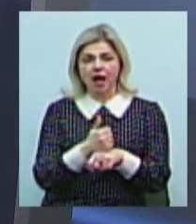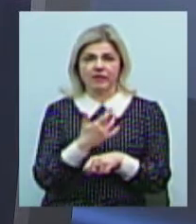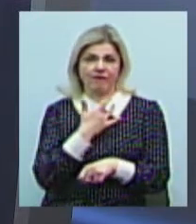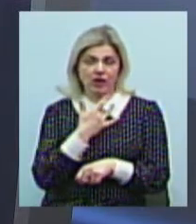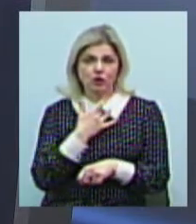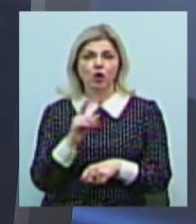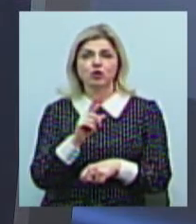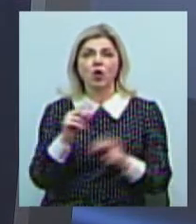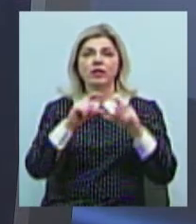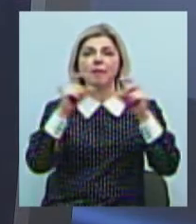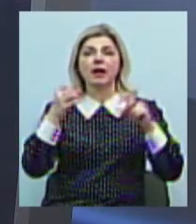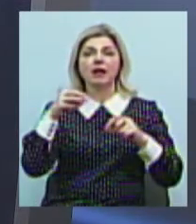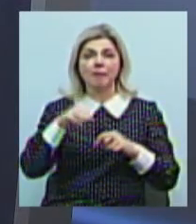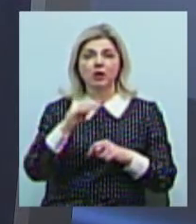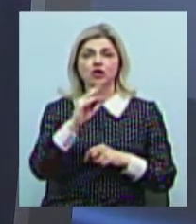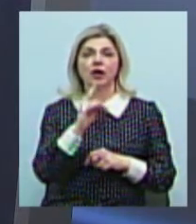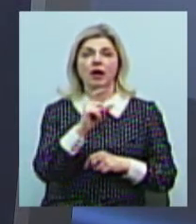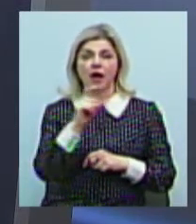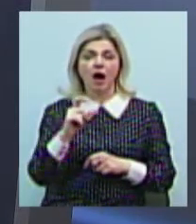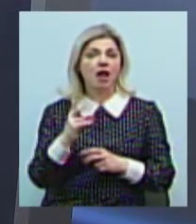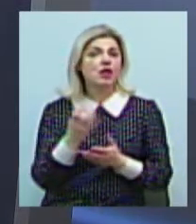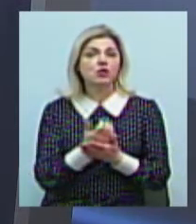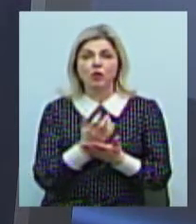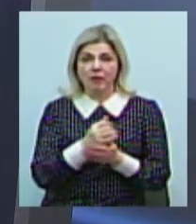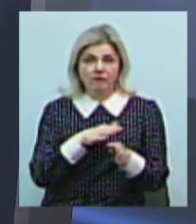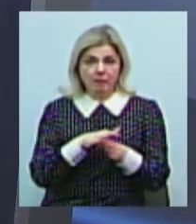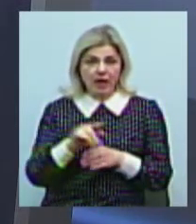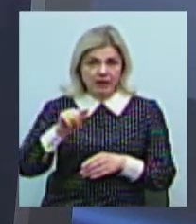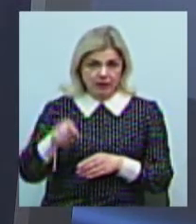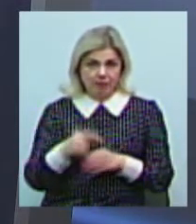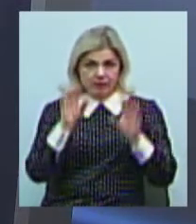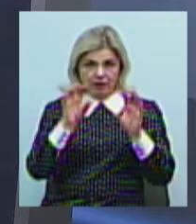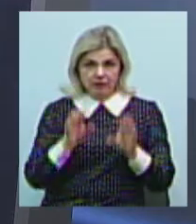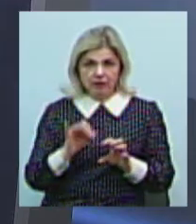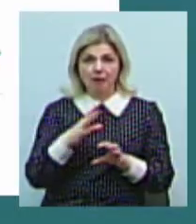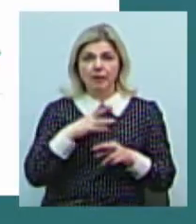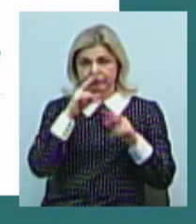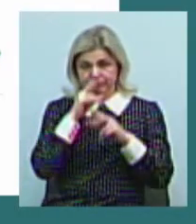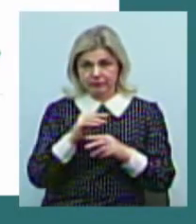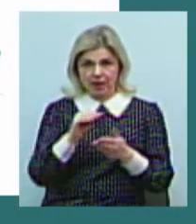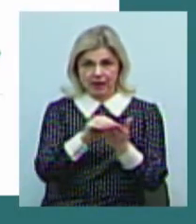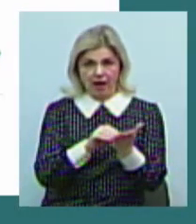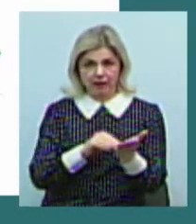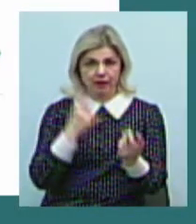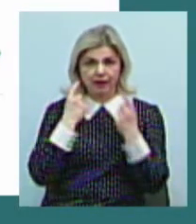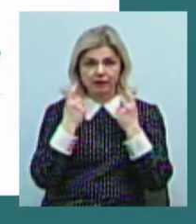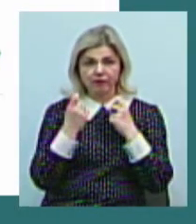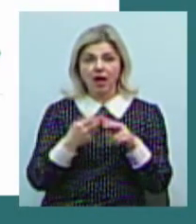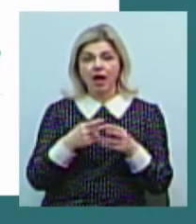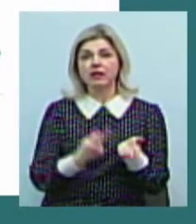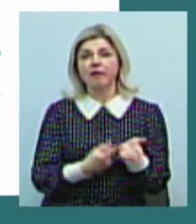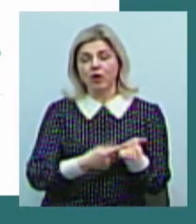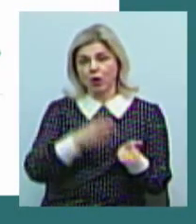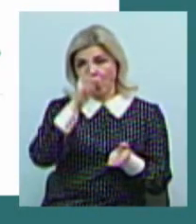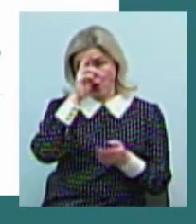департамент ЖКХ не собирался выполнять требования законодательства и были недостоверные данные, что, в принципе, подтвердил вывод